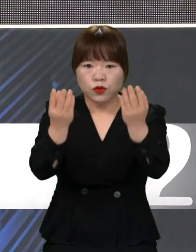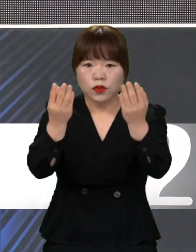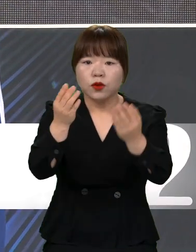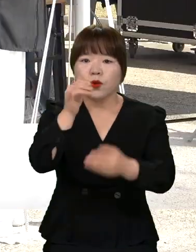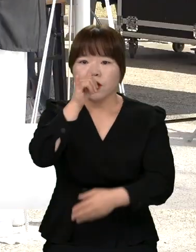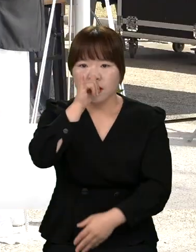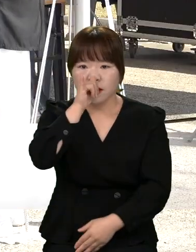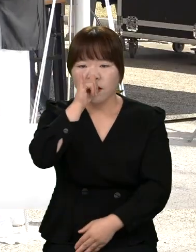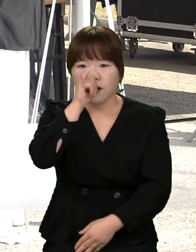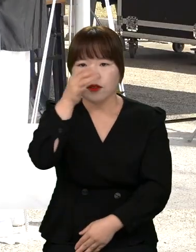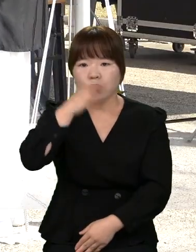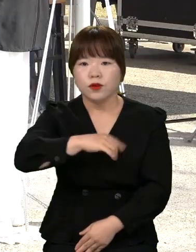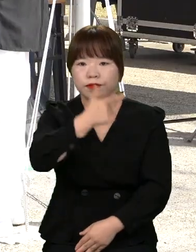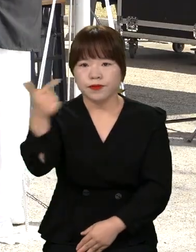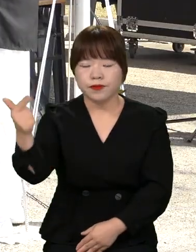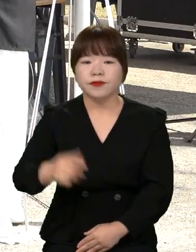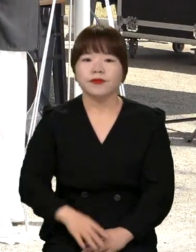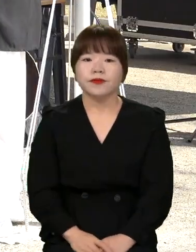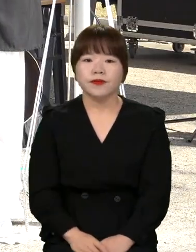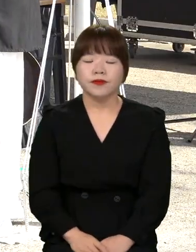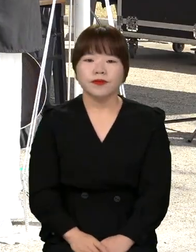축제도 함께 열려 그 의미를 더했습니다